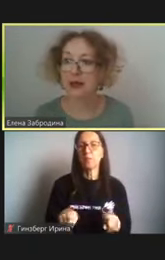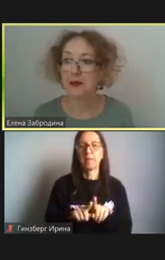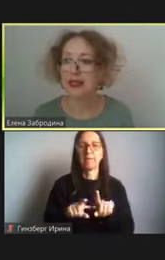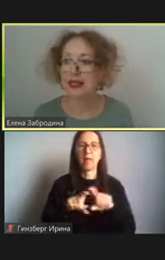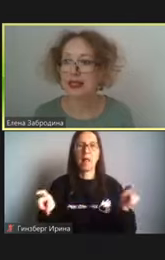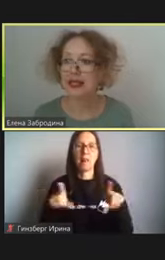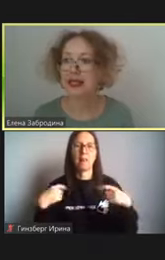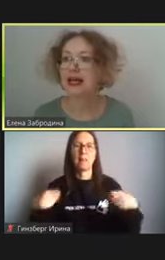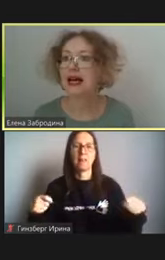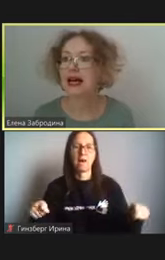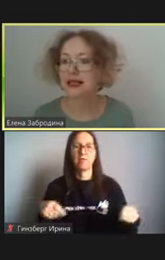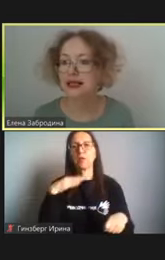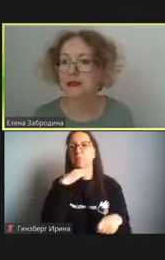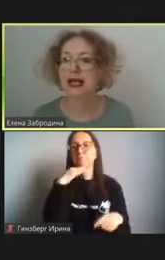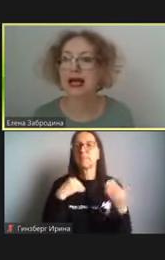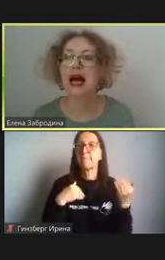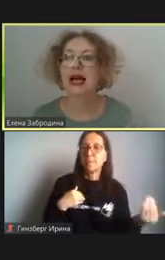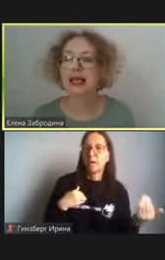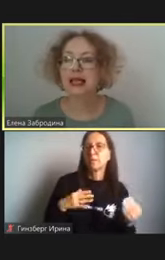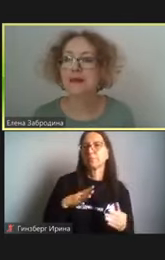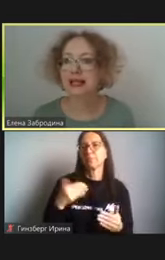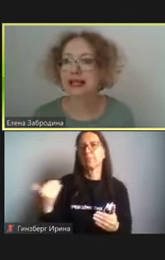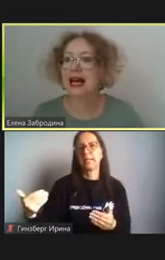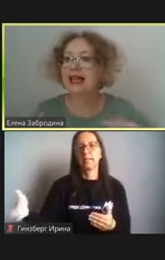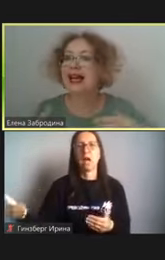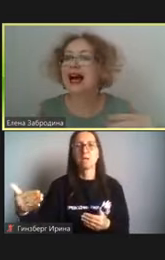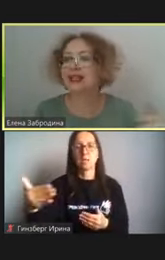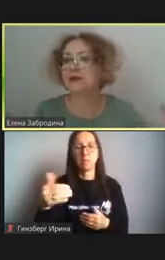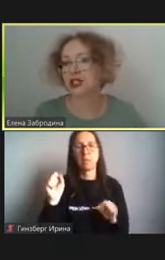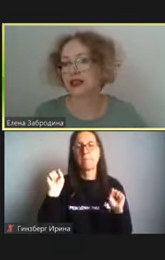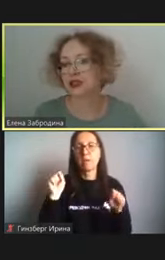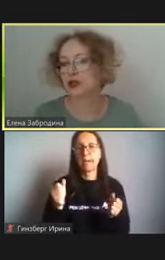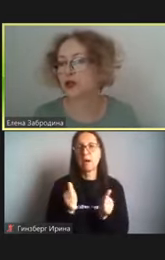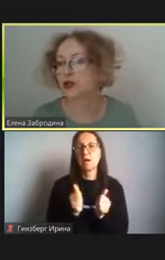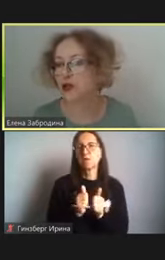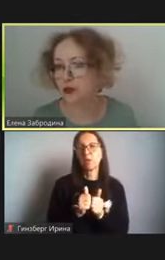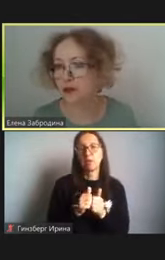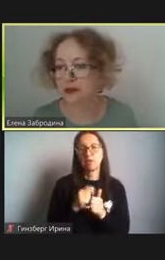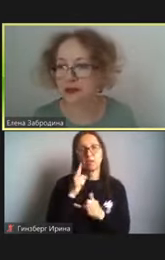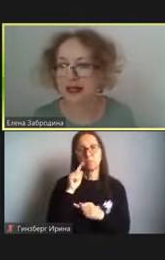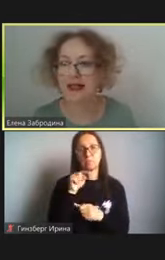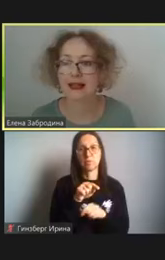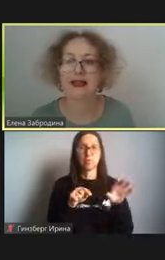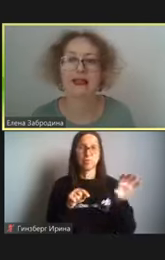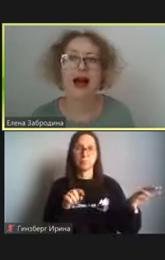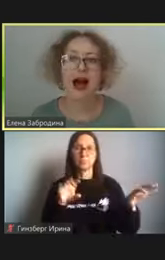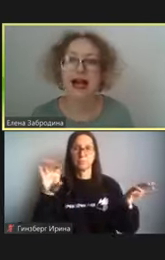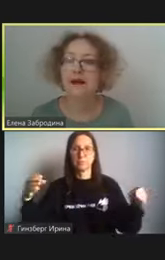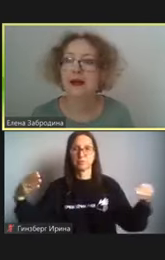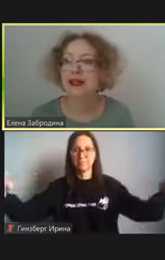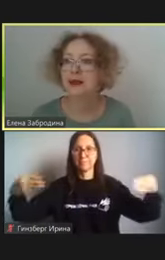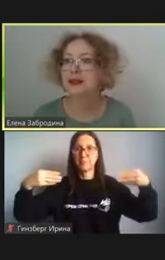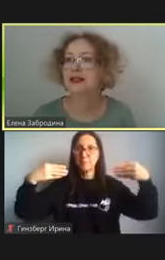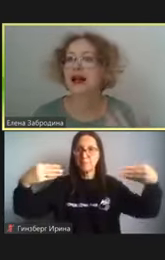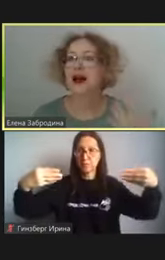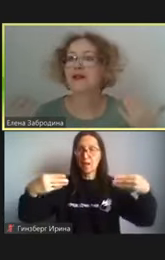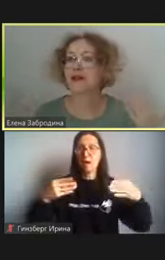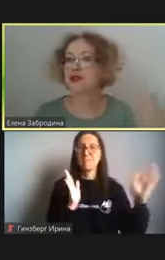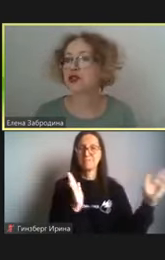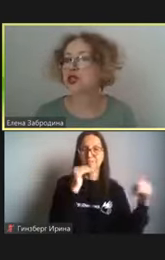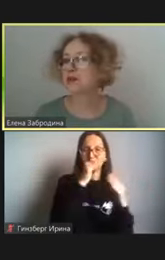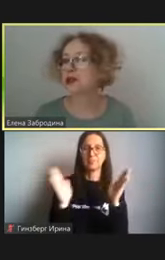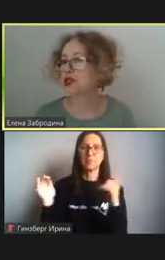лавки, мясные, рыбные, их могли рядом часто друг с другом располагать. Они могли быть